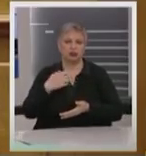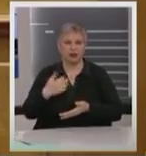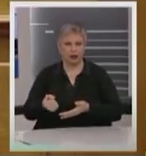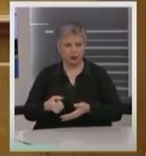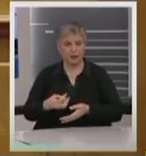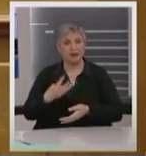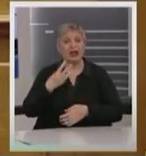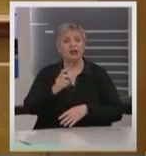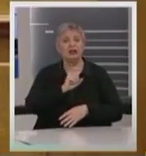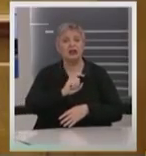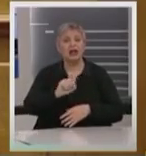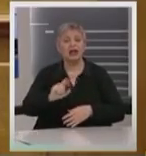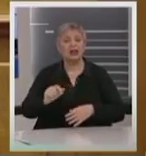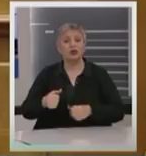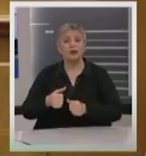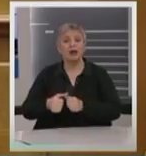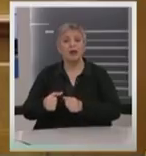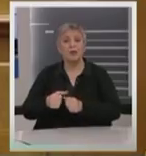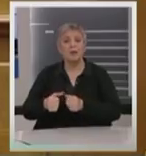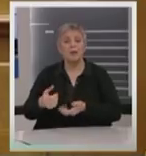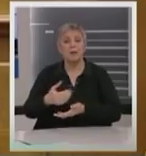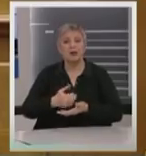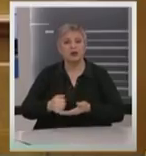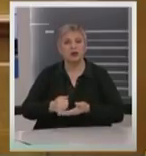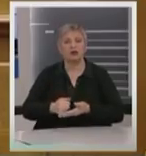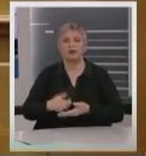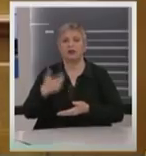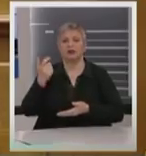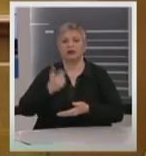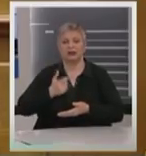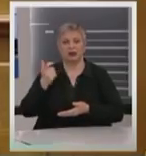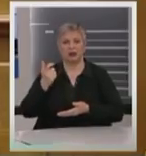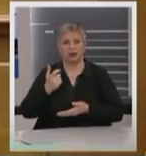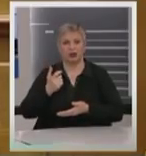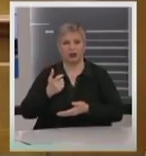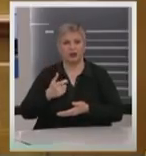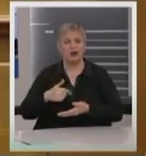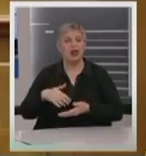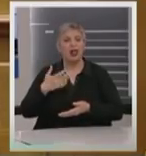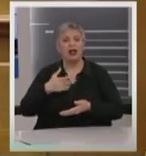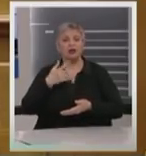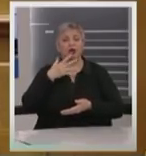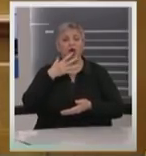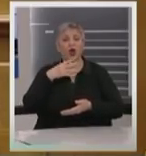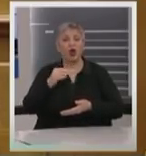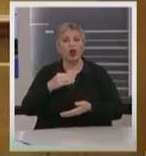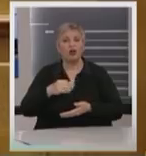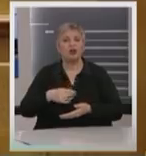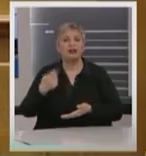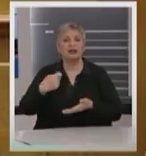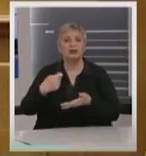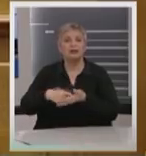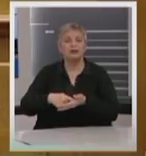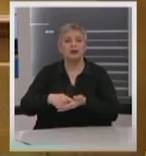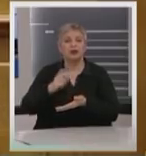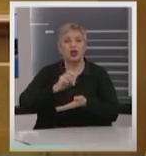και συνταξιούχοι θα χάσουν την έκπτωση φόρου που είχαν λόγω της παρακράτησης του φόρου στην πηγή